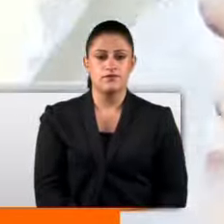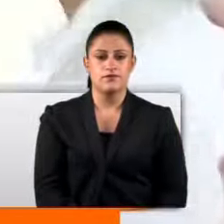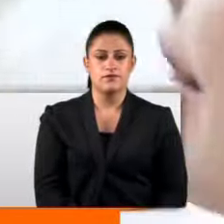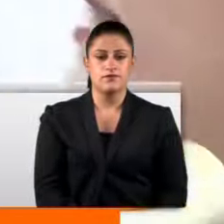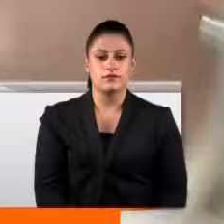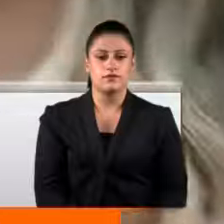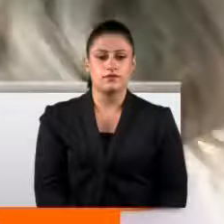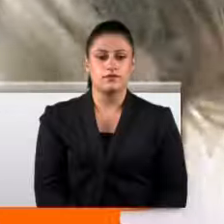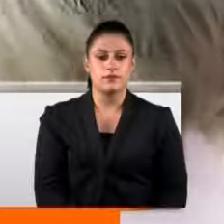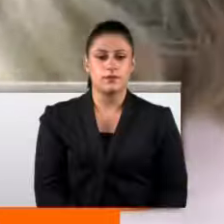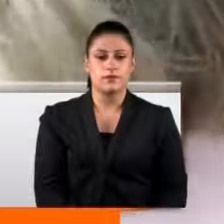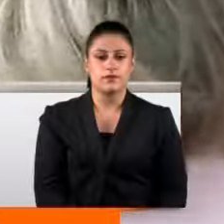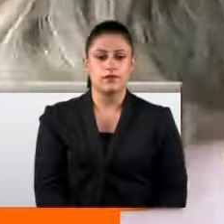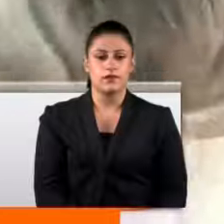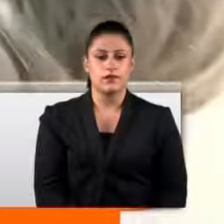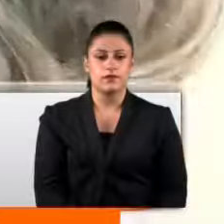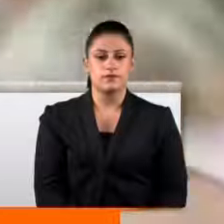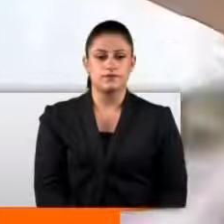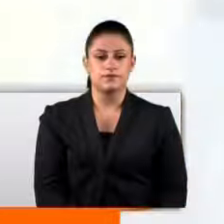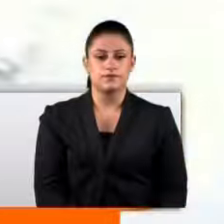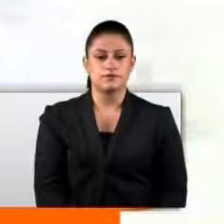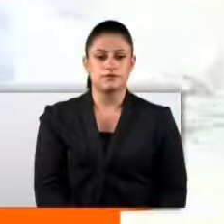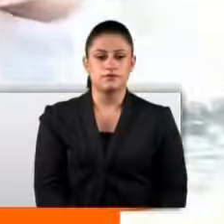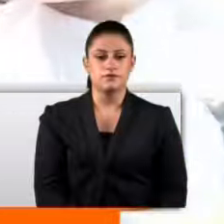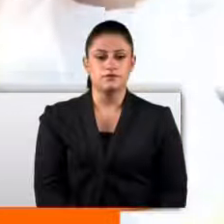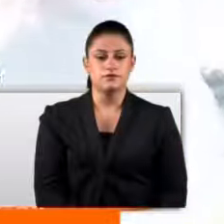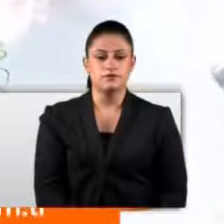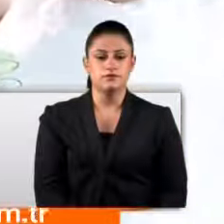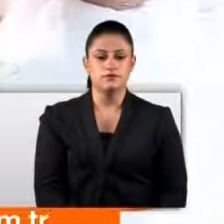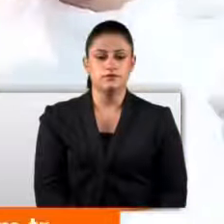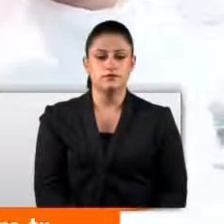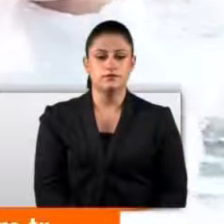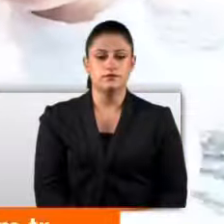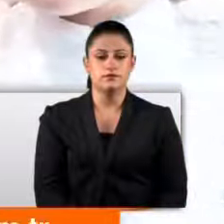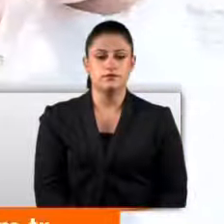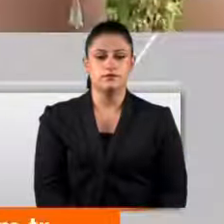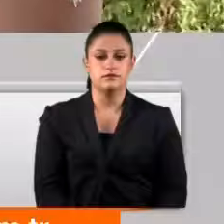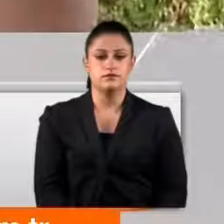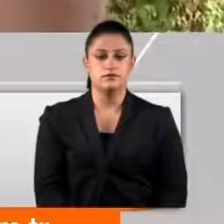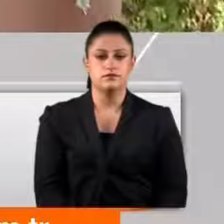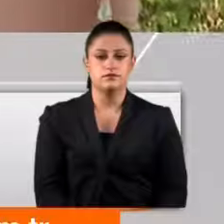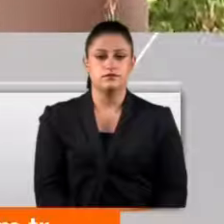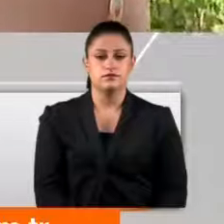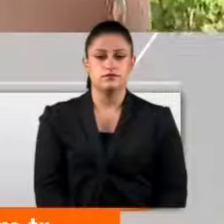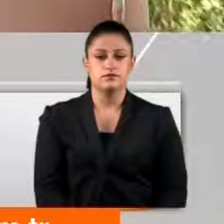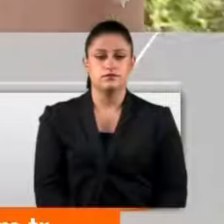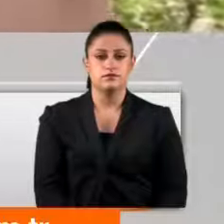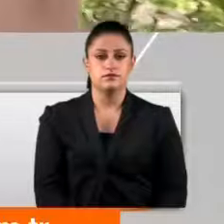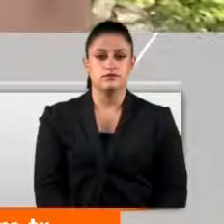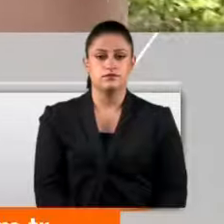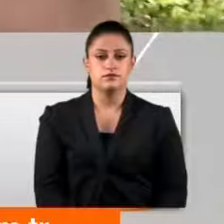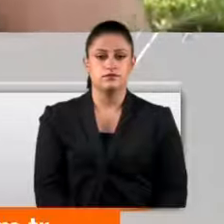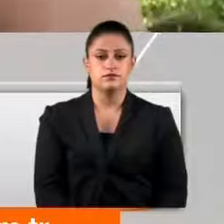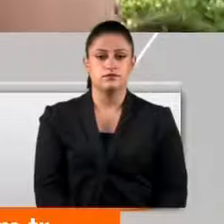Düğünde takılan altınlar gelinin mi damadın mı? Vallahi bizim yakında düğünümüz var, inşallah damadındır. Bence kadının.